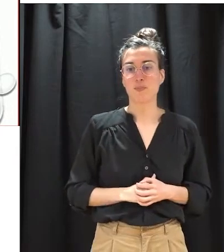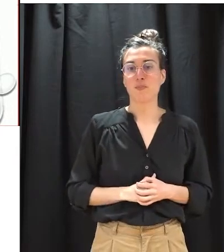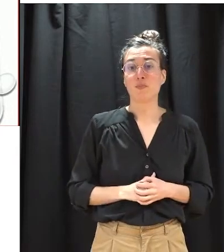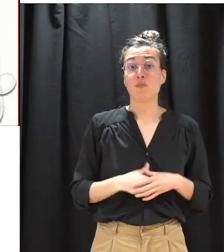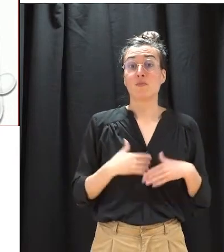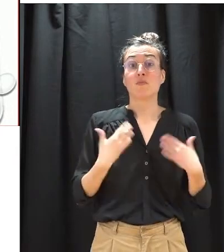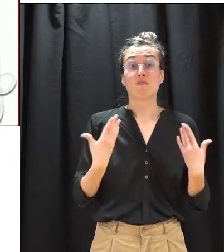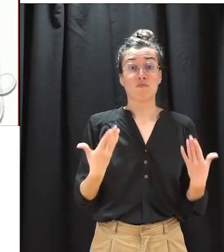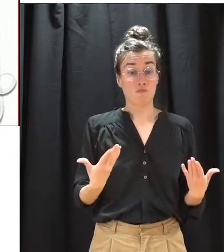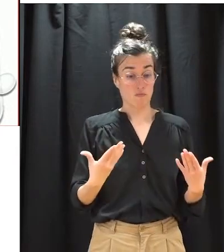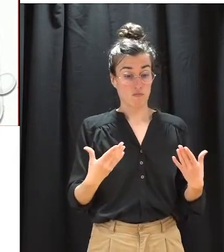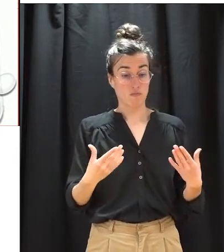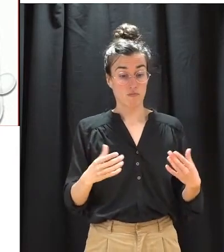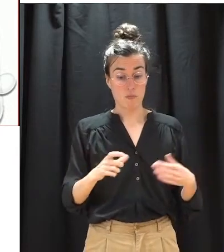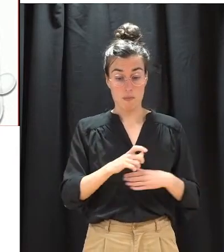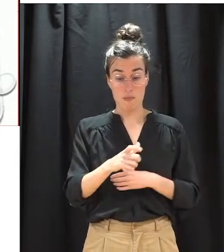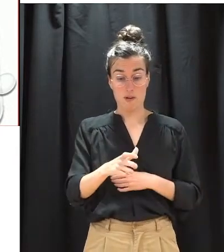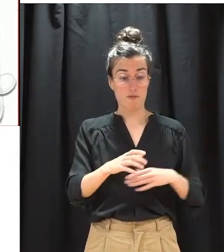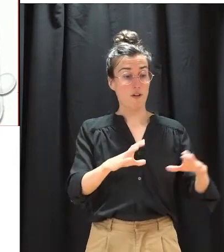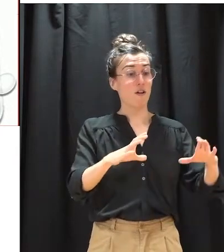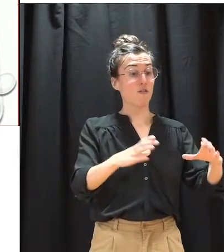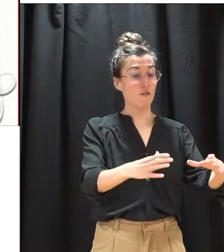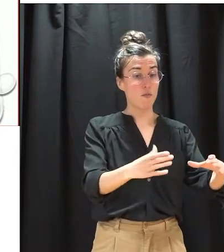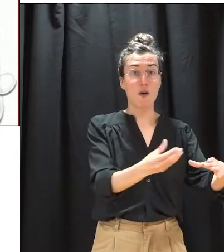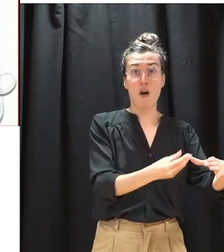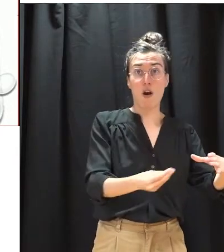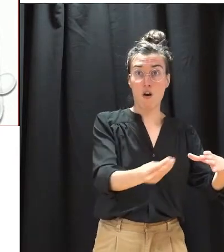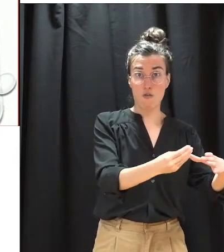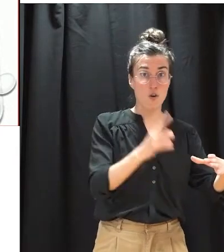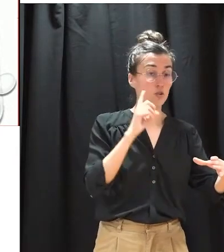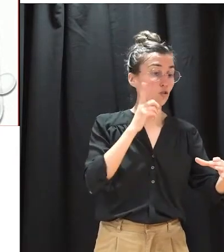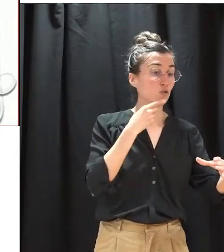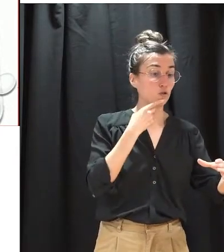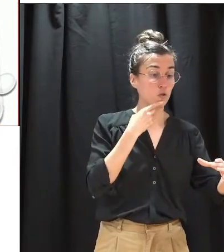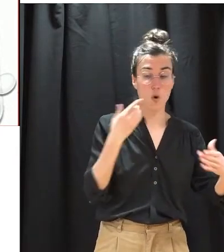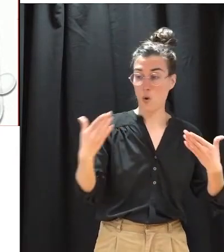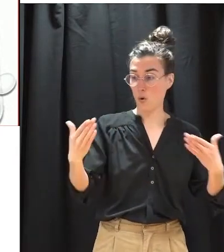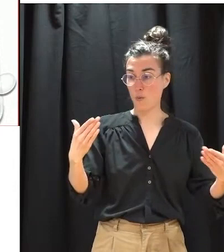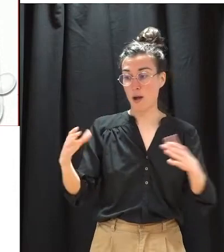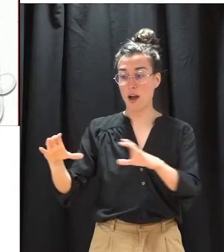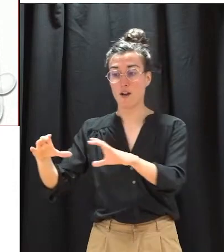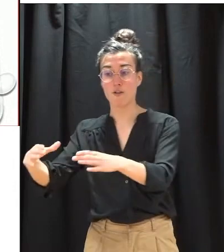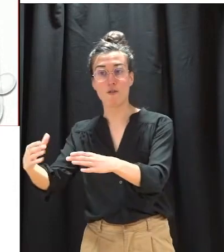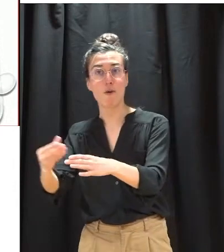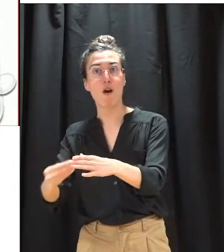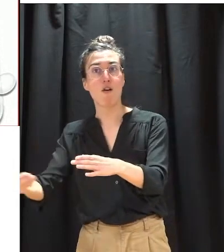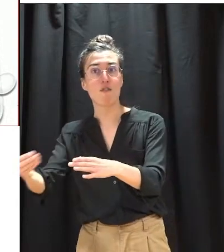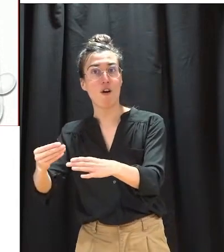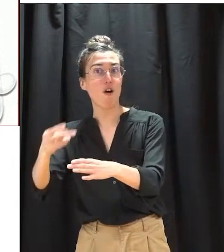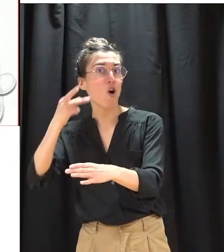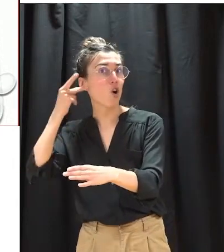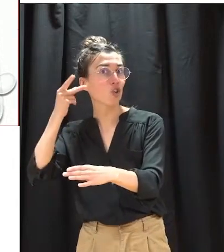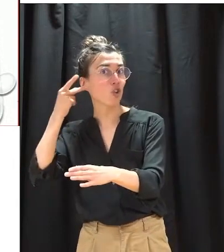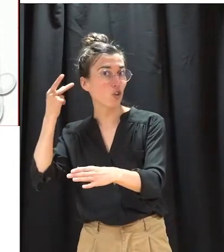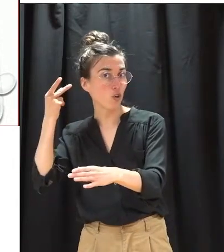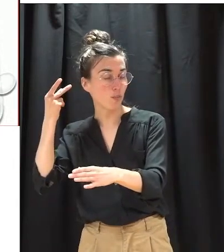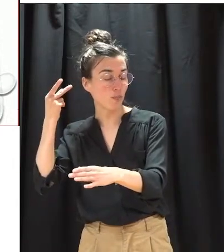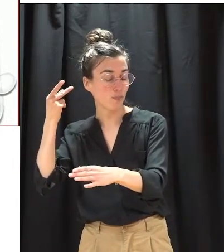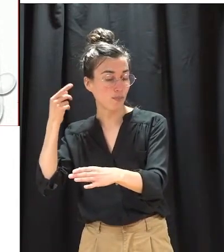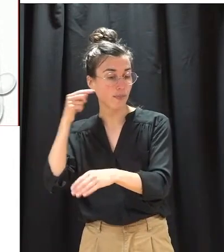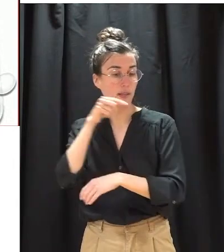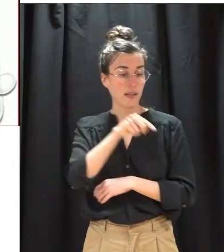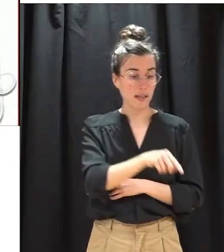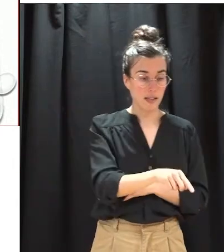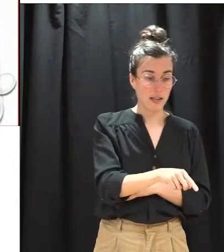d'enfants sourds que j'ai comparé à un groupe d'enfants entendants. Et parmi ces groupes d'enfants sourds, il y a certains enfants que j'ai